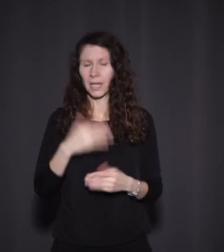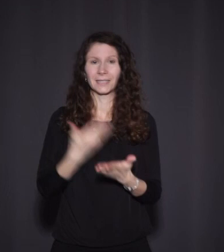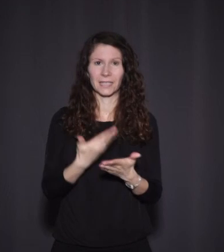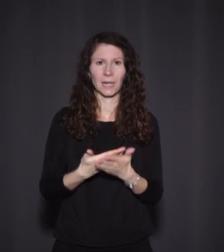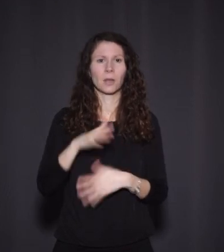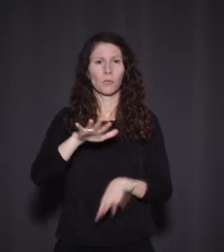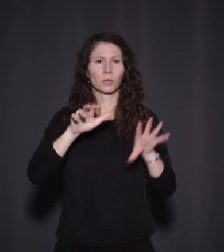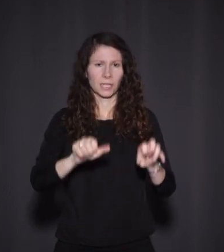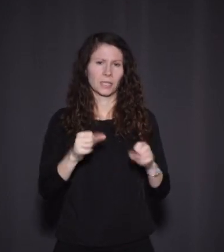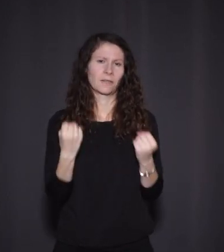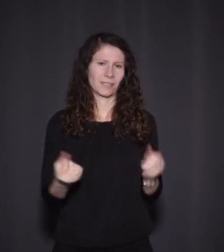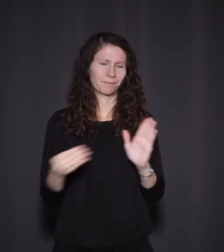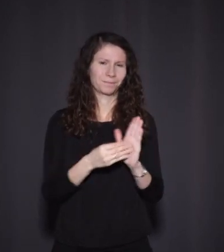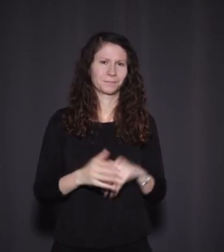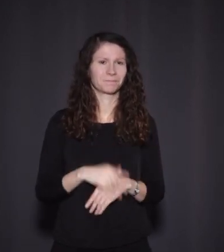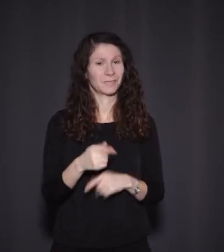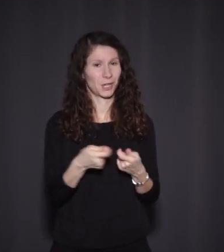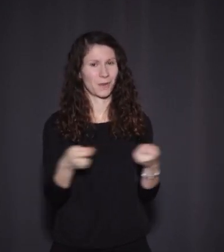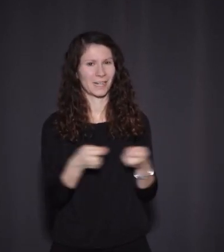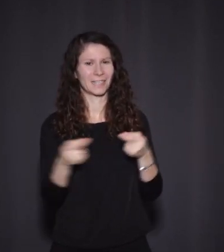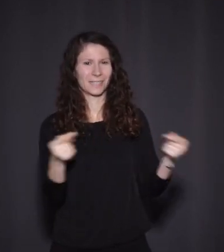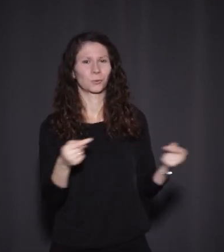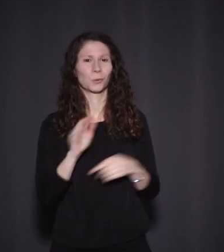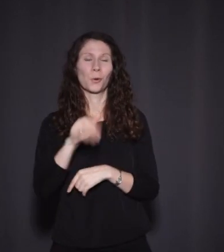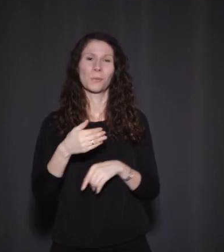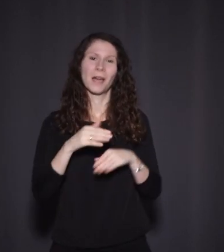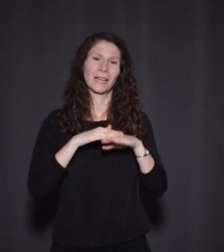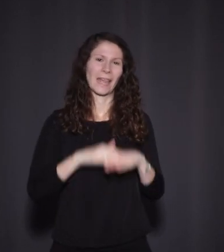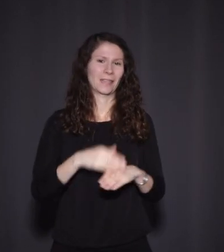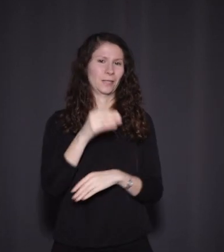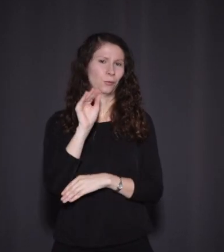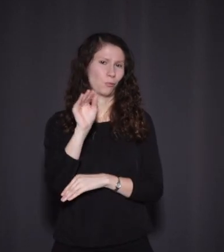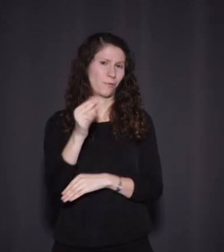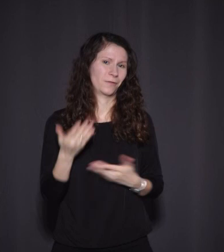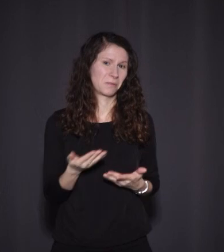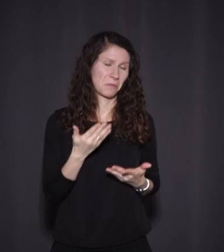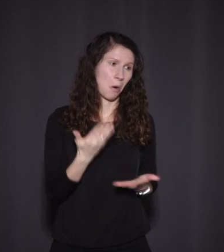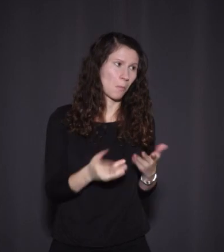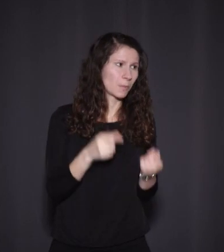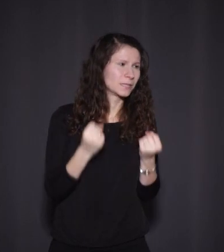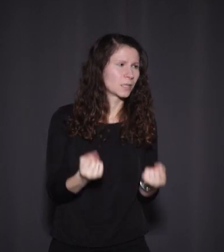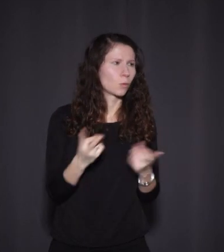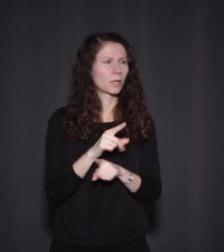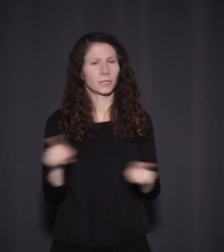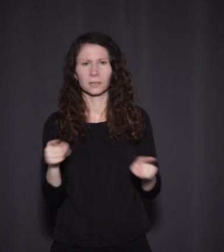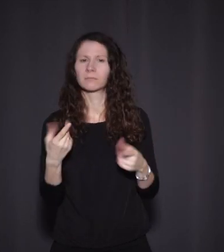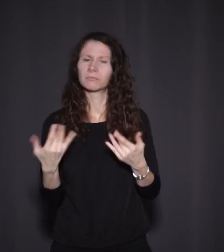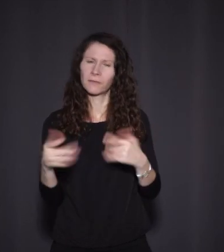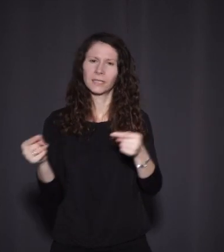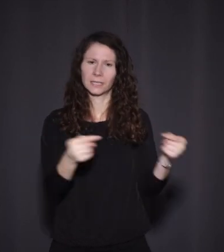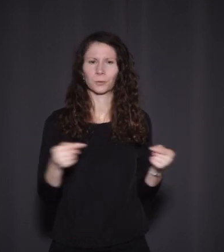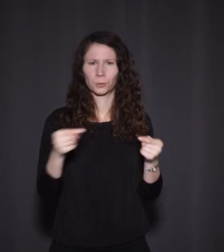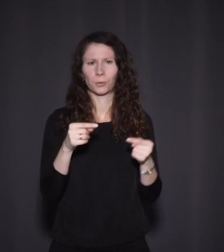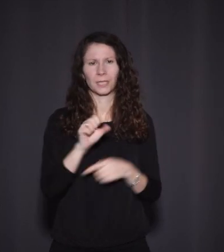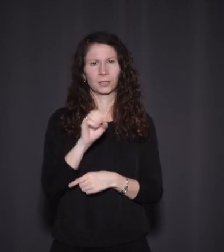fixiert. Es ist die spannende Diskussion um die Zukunft unserer Rente, ob sie noch sicher ist oder eben nicht. Und die haben wir geführt bei